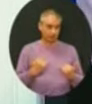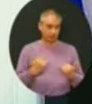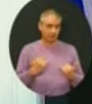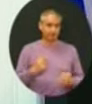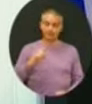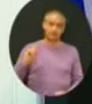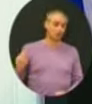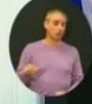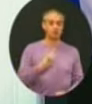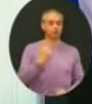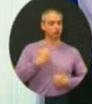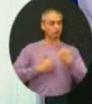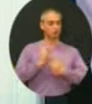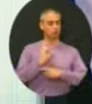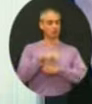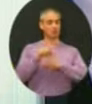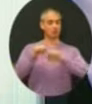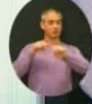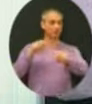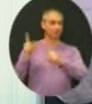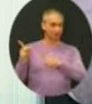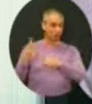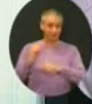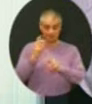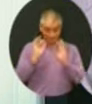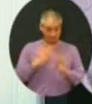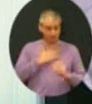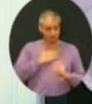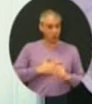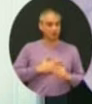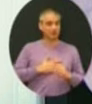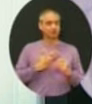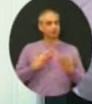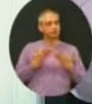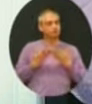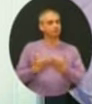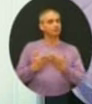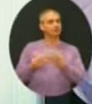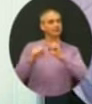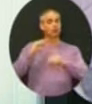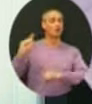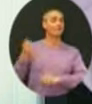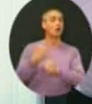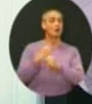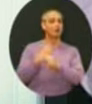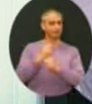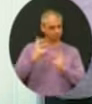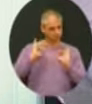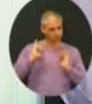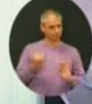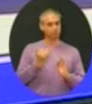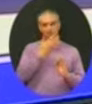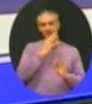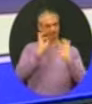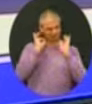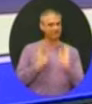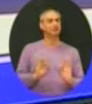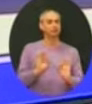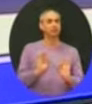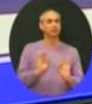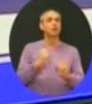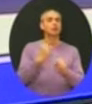לכל המתמודדים על ההסתדרות, אם באמת רוצים שהתרומה להסתדרות ולציבור העובדים תהיה אכן תרומה רצינית,